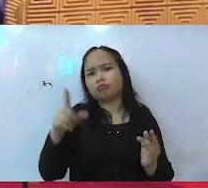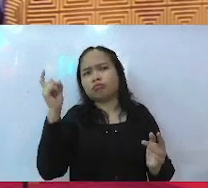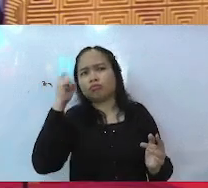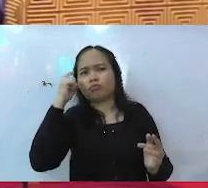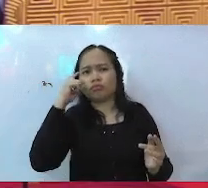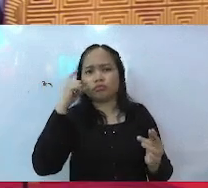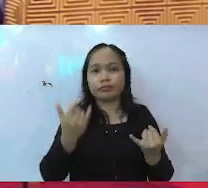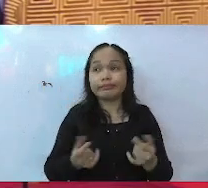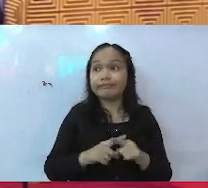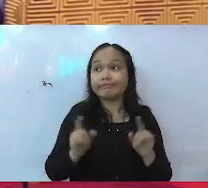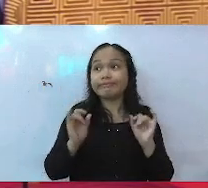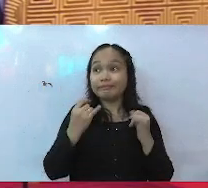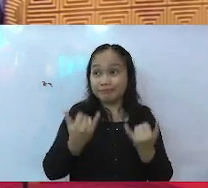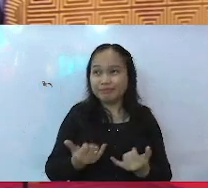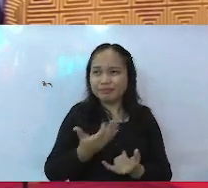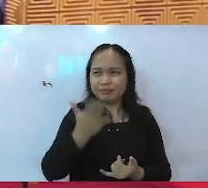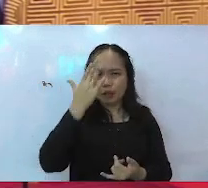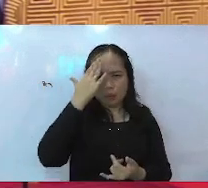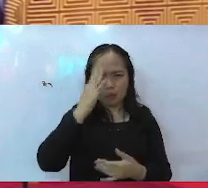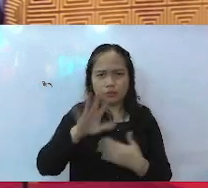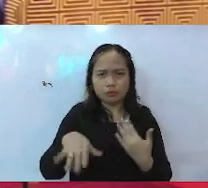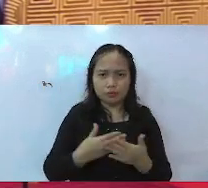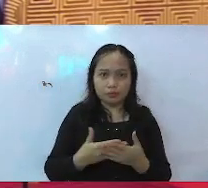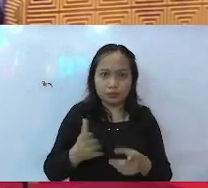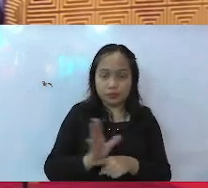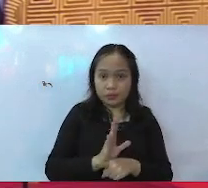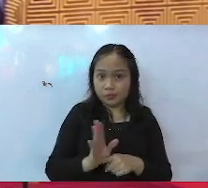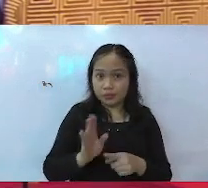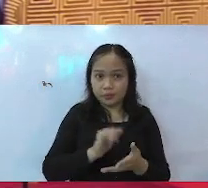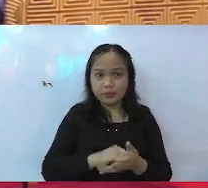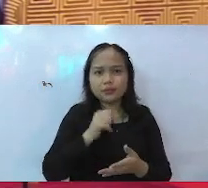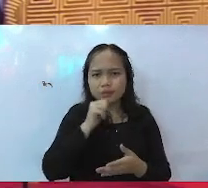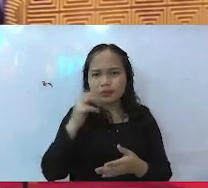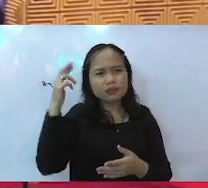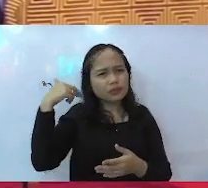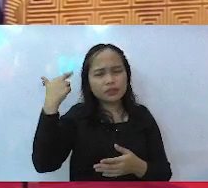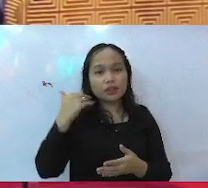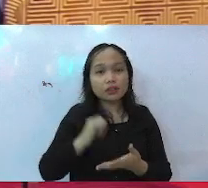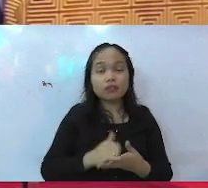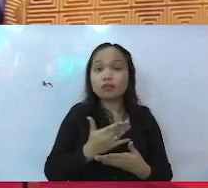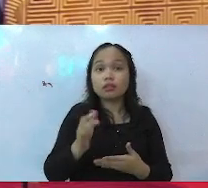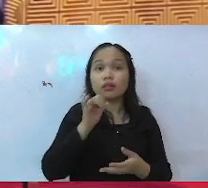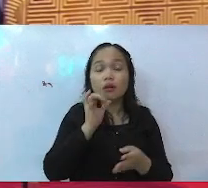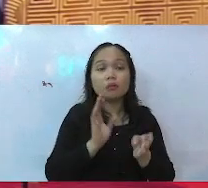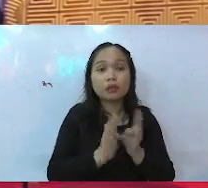ba Alam namin yan busy kayo lahat but that is not the reason para hindi ka